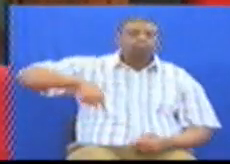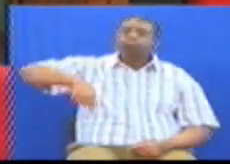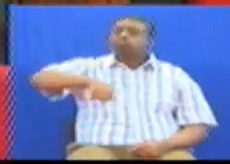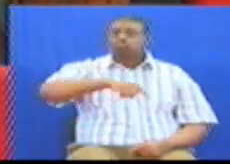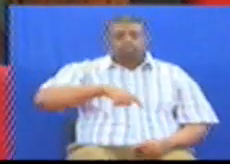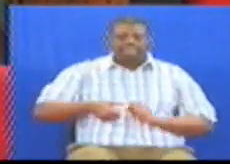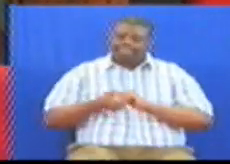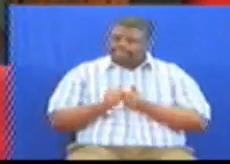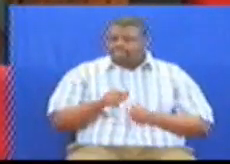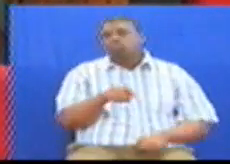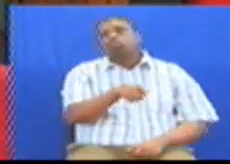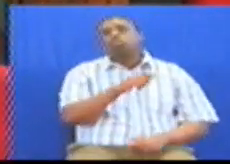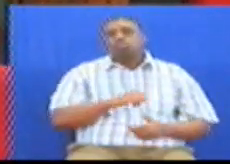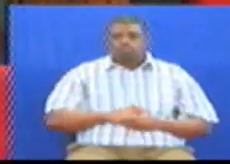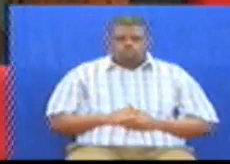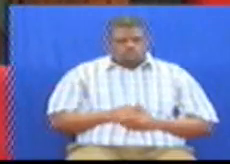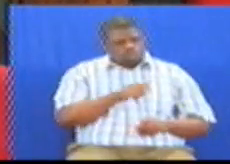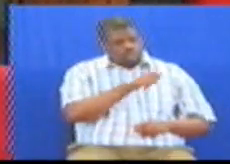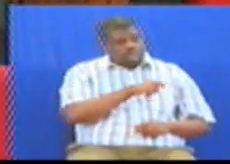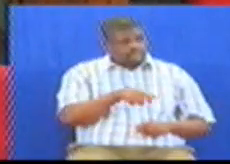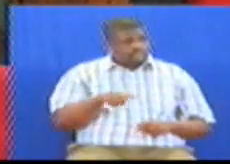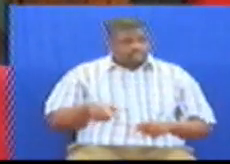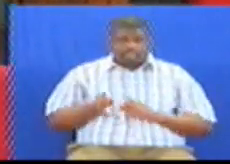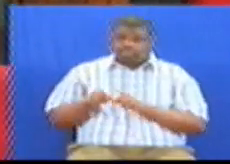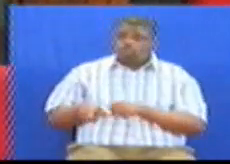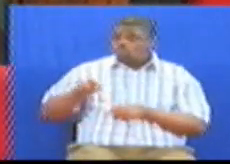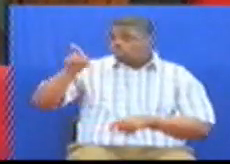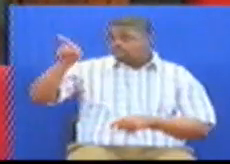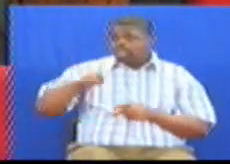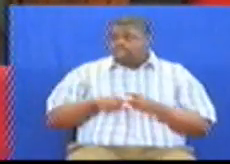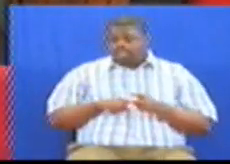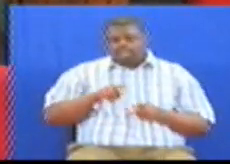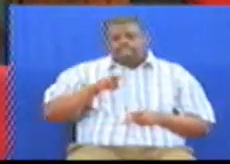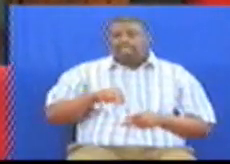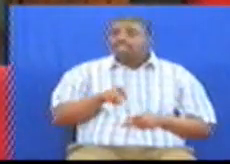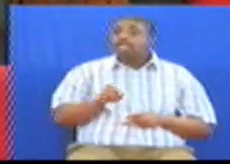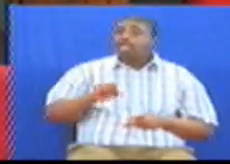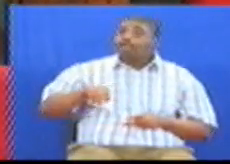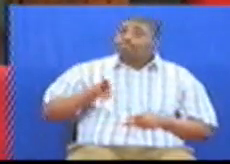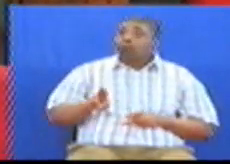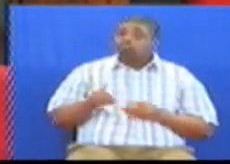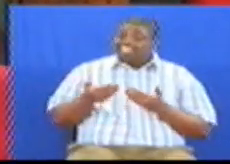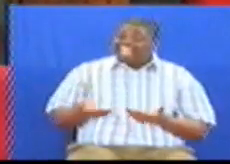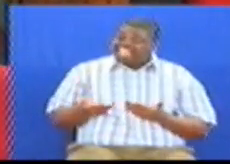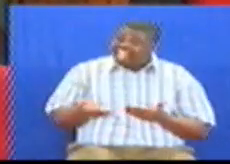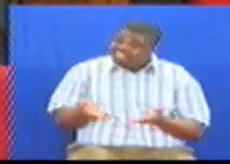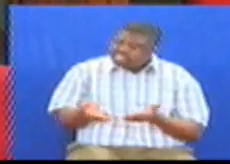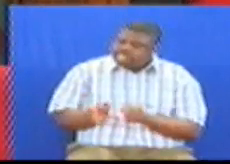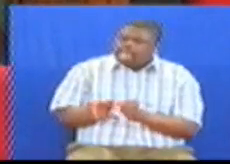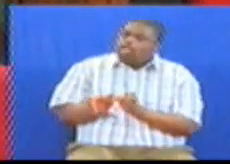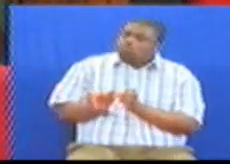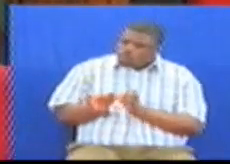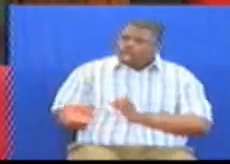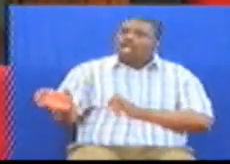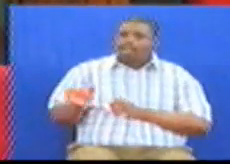hili ni tatizo. Wananchi kwa mfano wa Ihanuda walioko kule Ngamu kule sasa hivi wametengwa na maeneo mengi, na ili